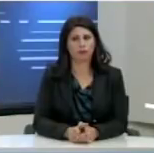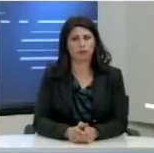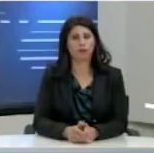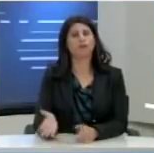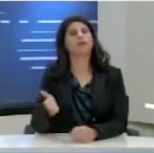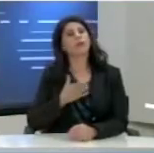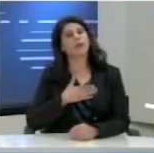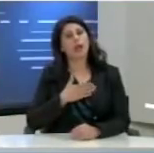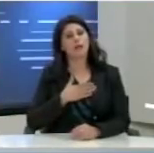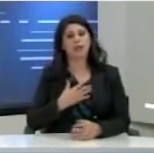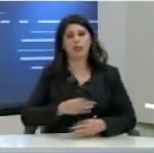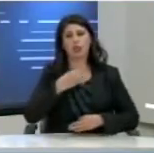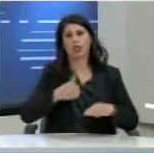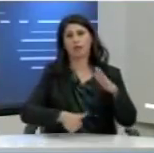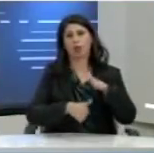Ευχαριστώ, κύριε Πρόεδρε.